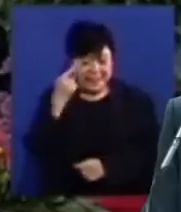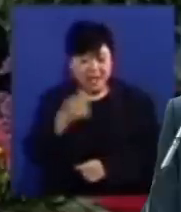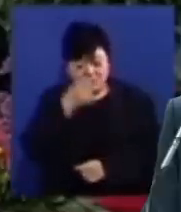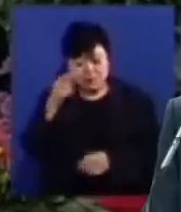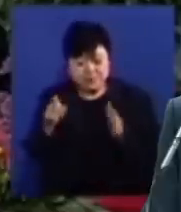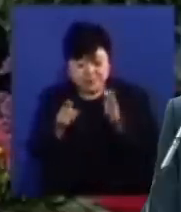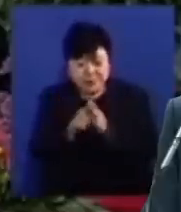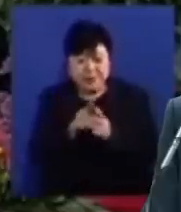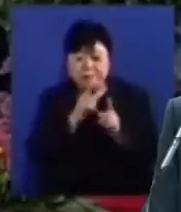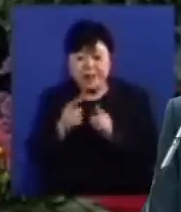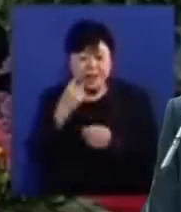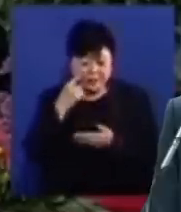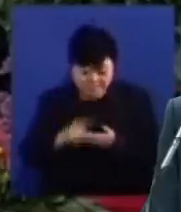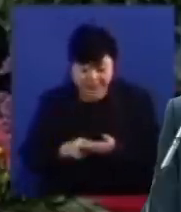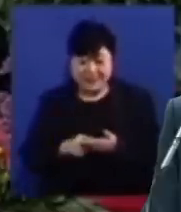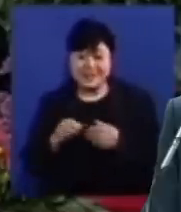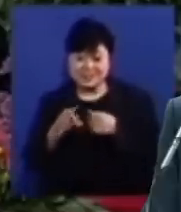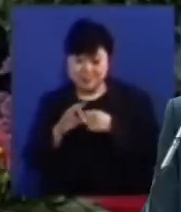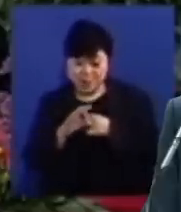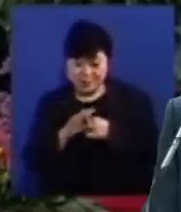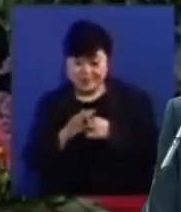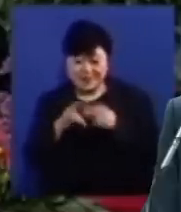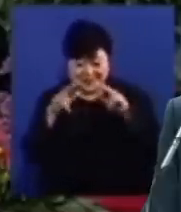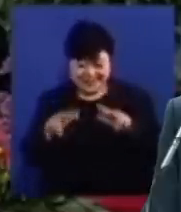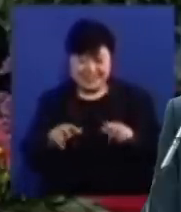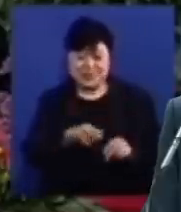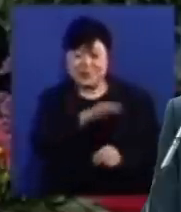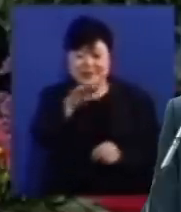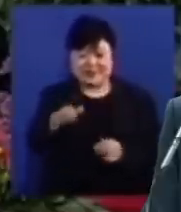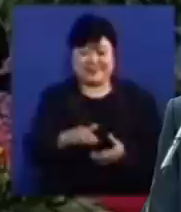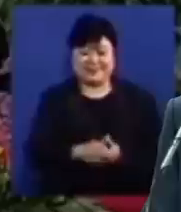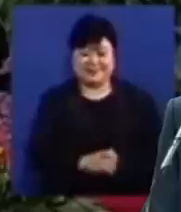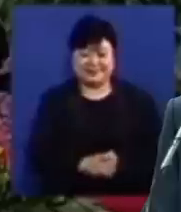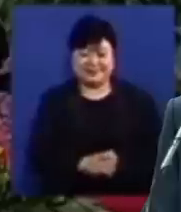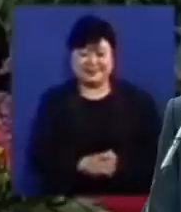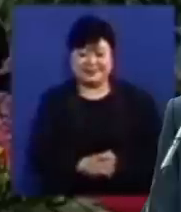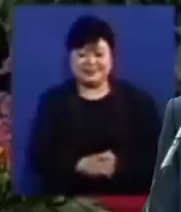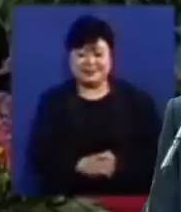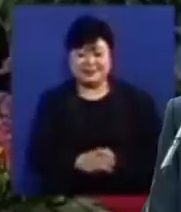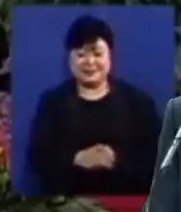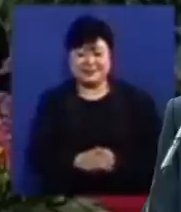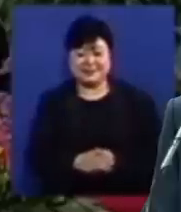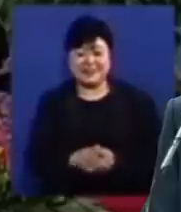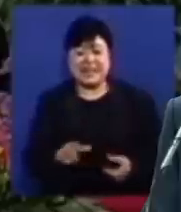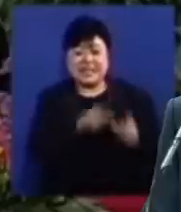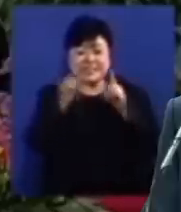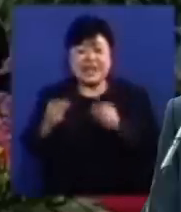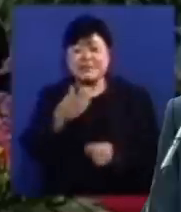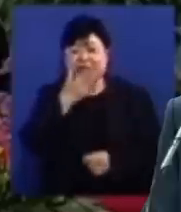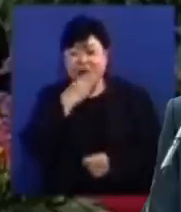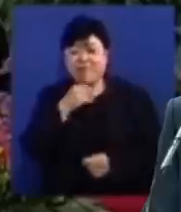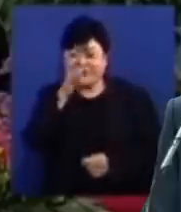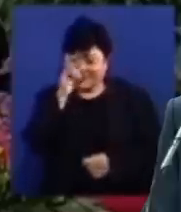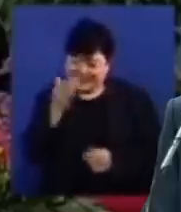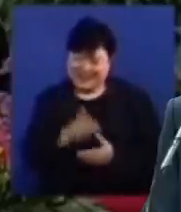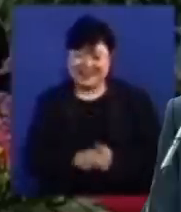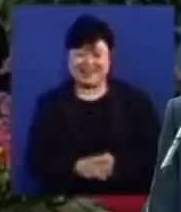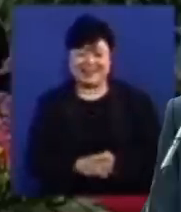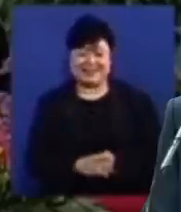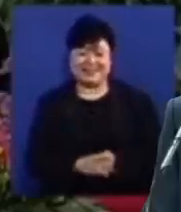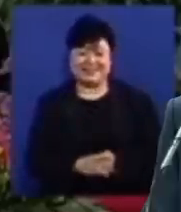꿈과 믿음과 말을 발견했으면 이제 우리의 삶이 행복해야 되는 것입니다.